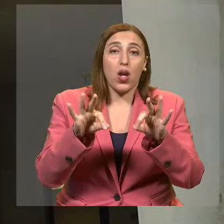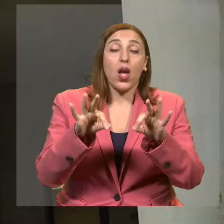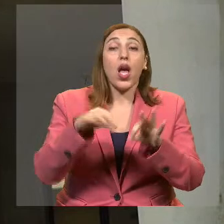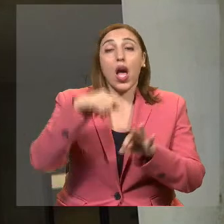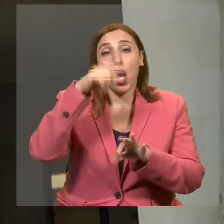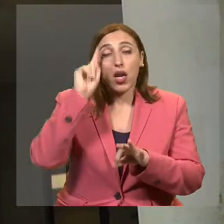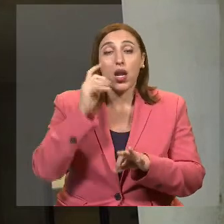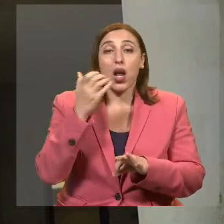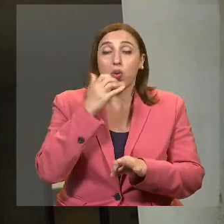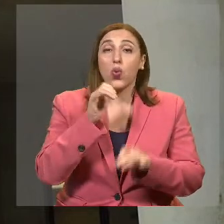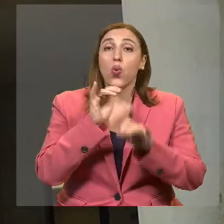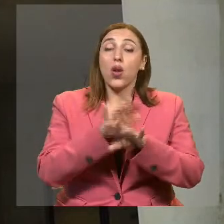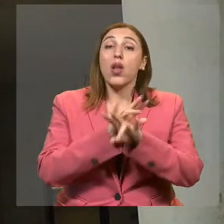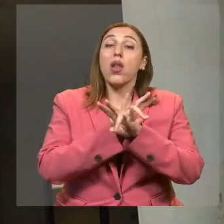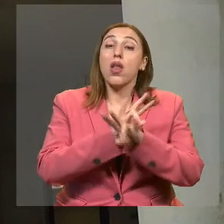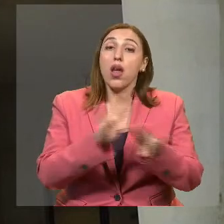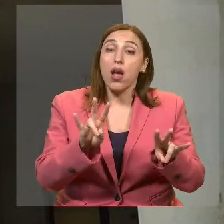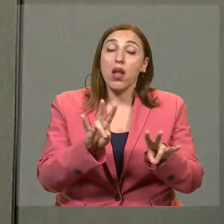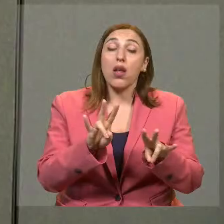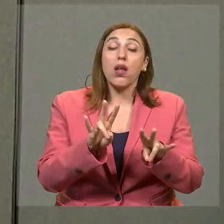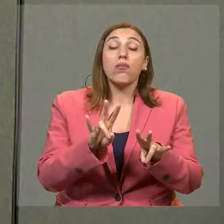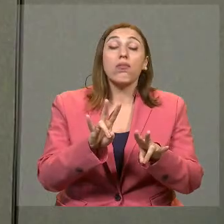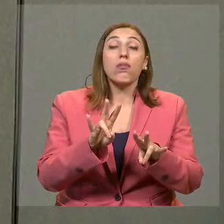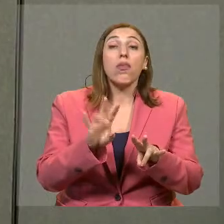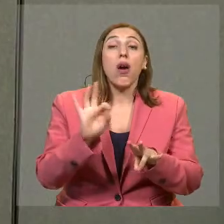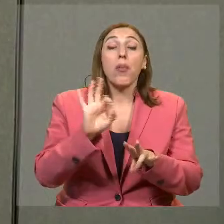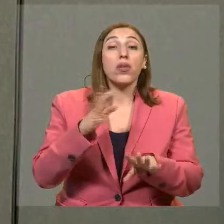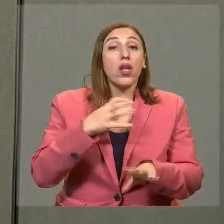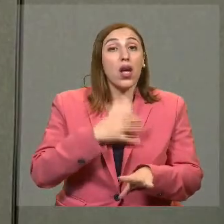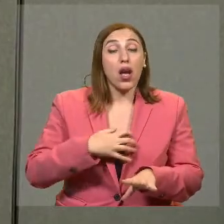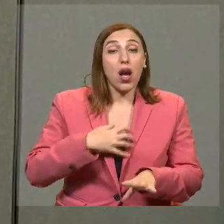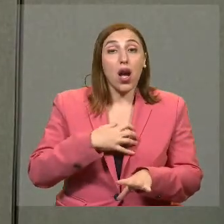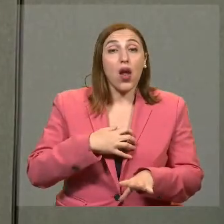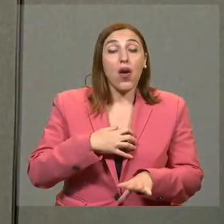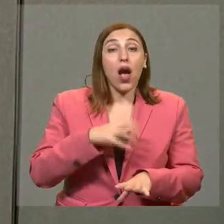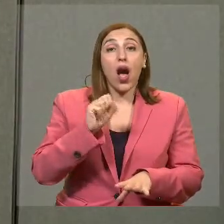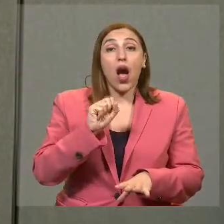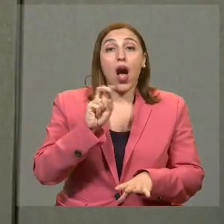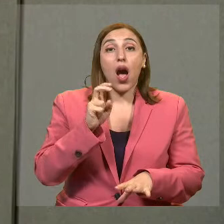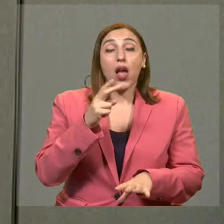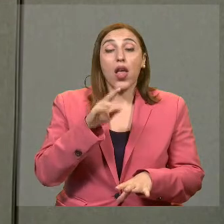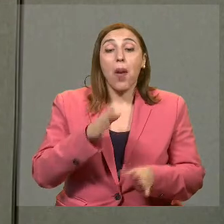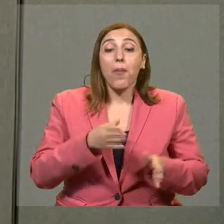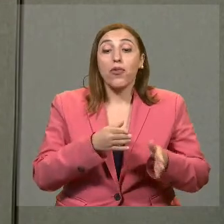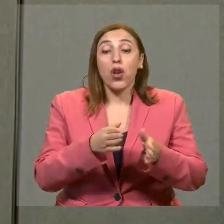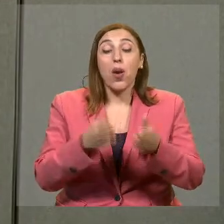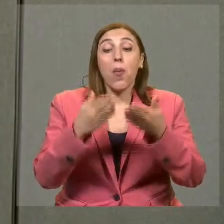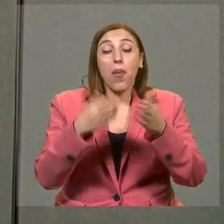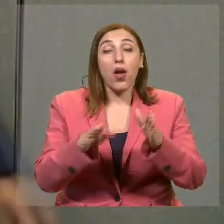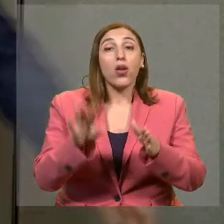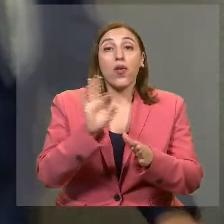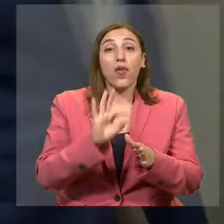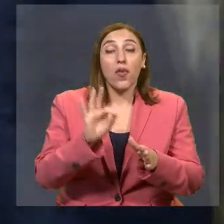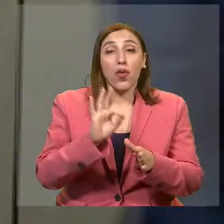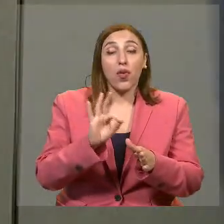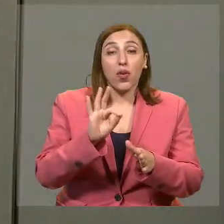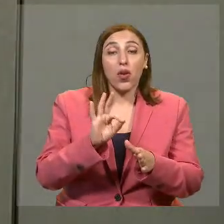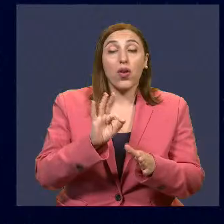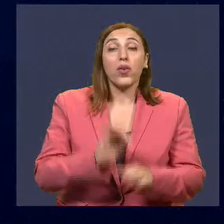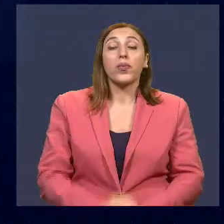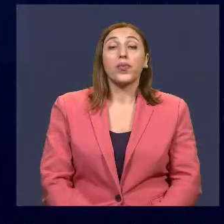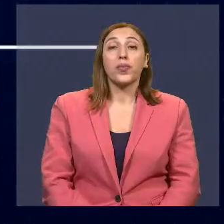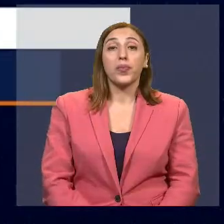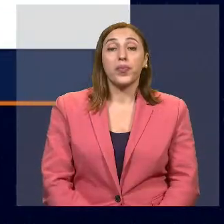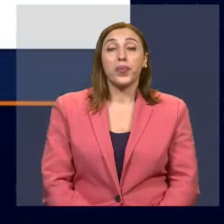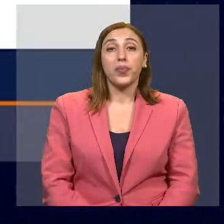Ադրբեջանի արտգործնախարարությունը սա համարում է կարևոր առաջընթաց աղդամի ճանապարհը բացելու ուղղությամբ, իսկ գերատեսչության խոսնակը ընդգծել